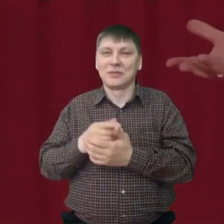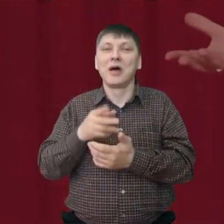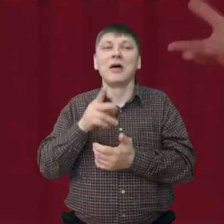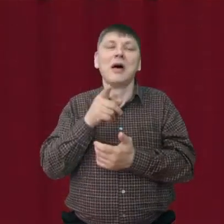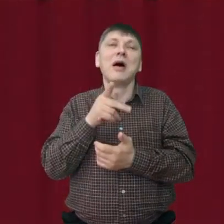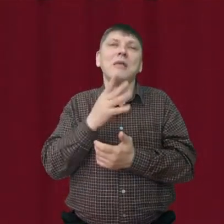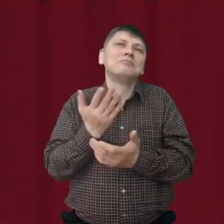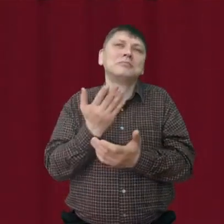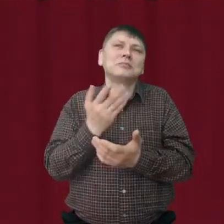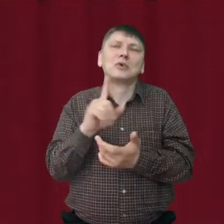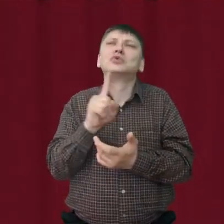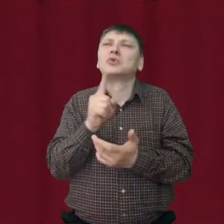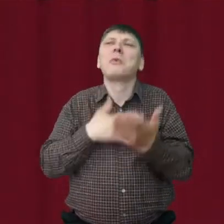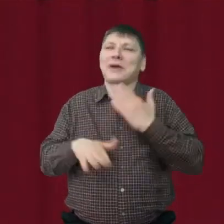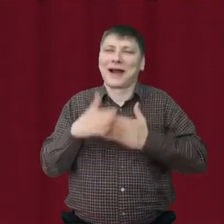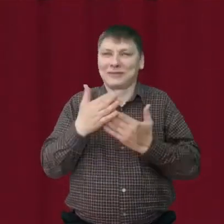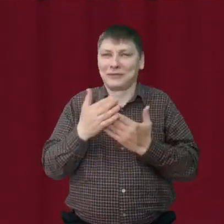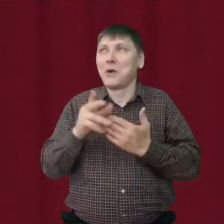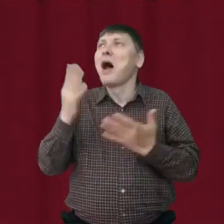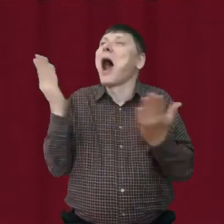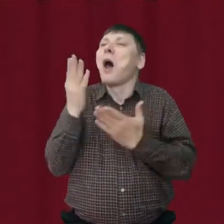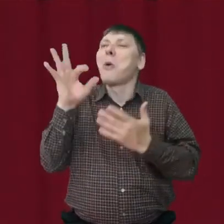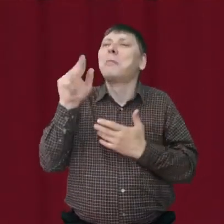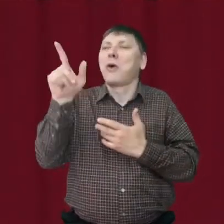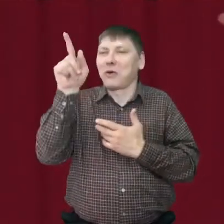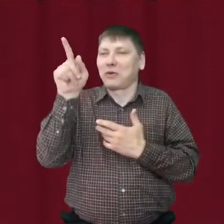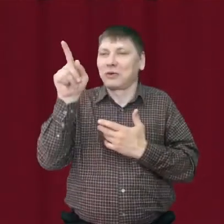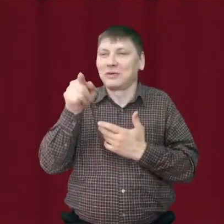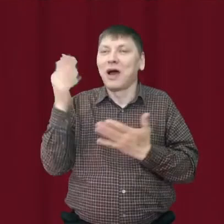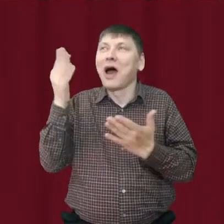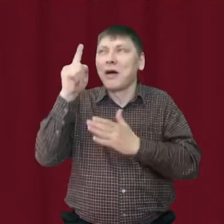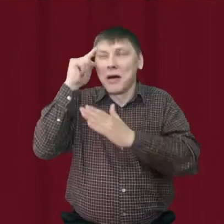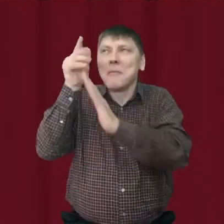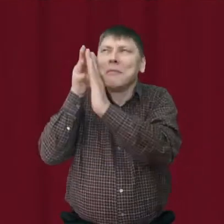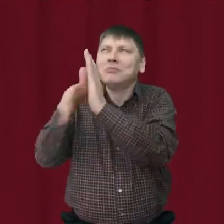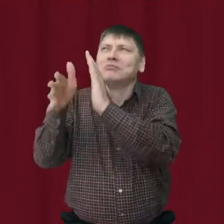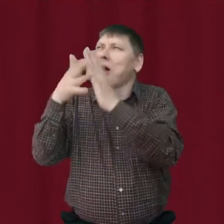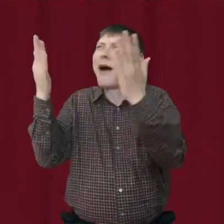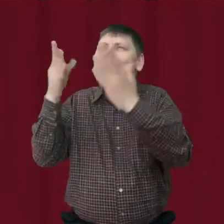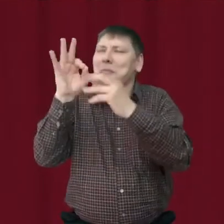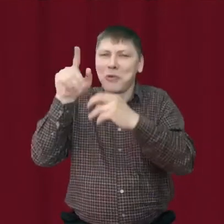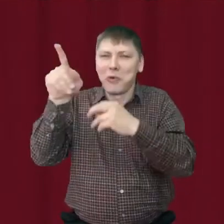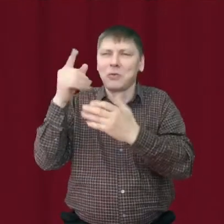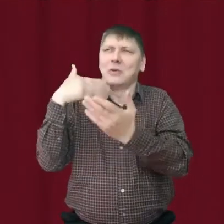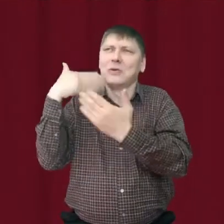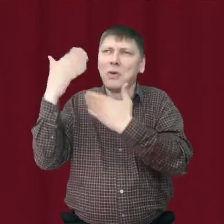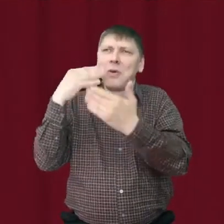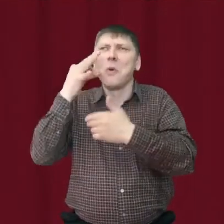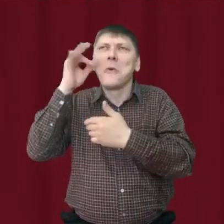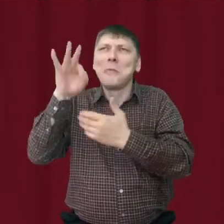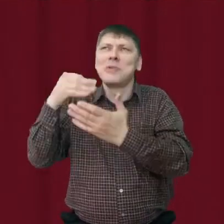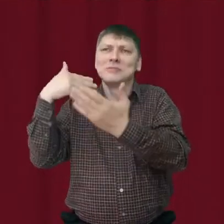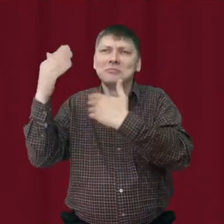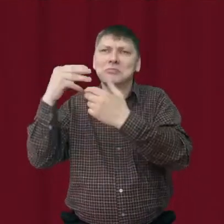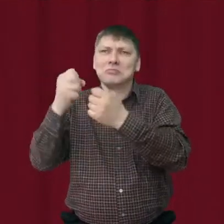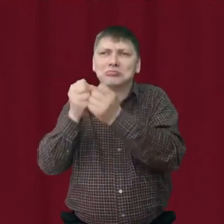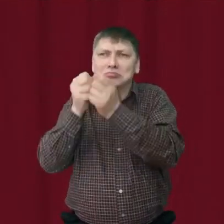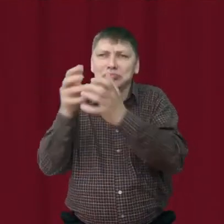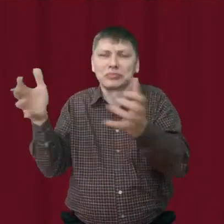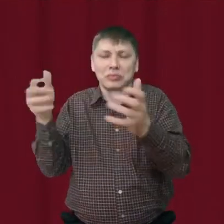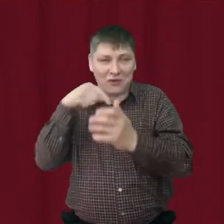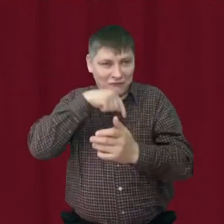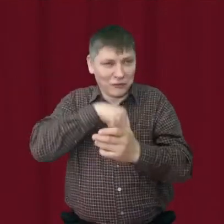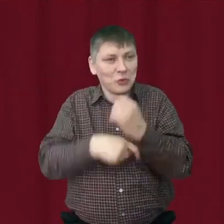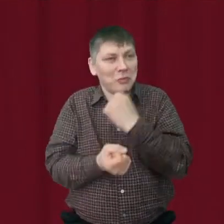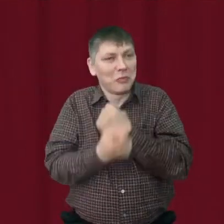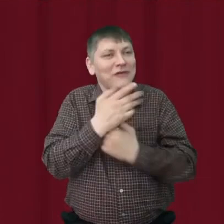наш Бог. Имея отношения с Ним, осознавая, познавая Его, имея опыт отношений с Ним, это делает нас действительно